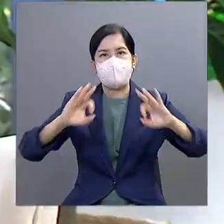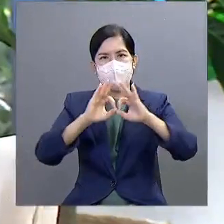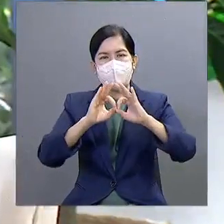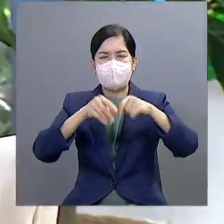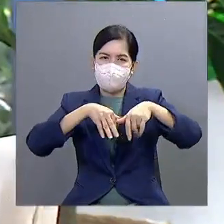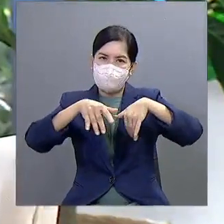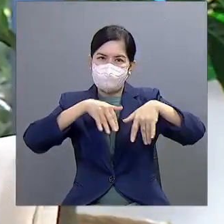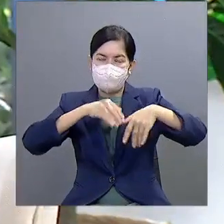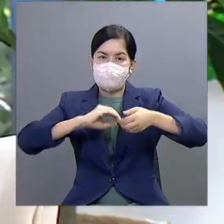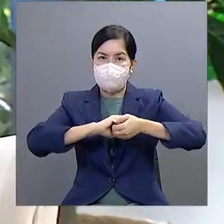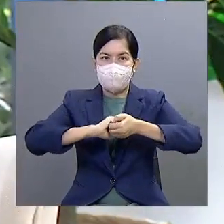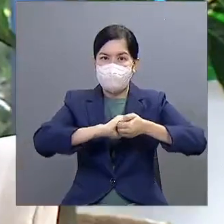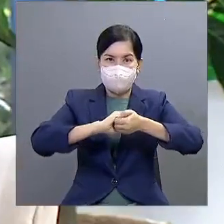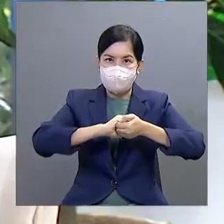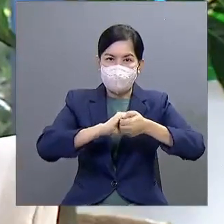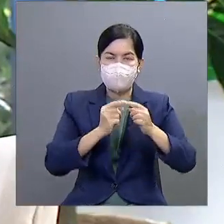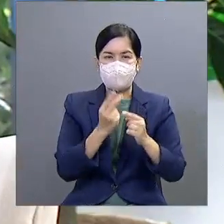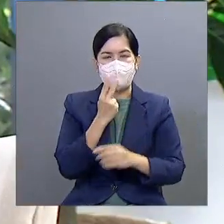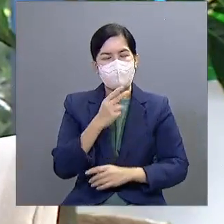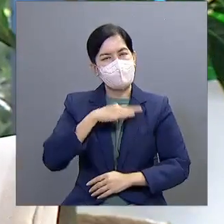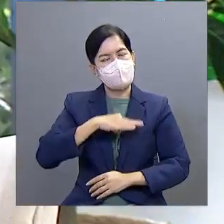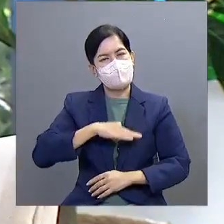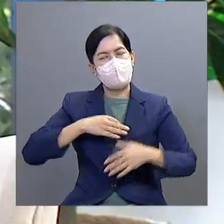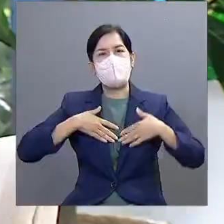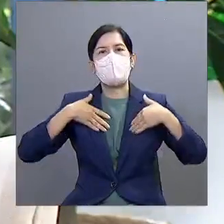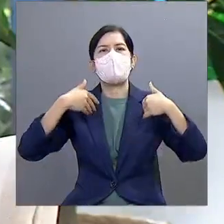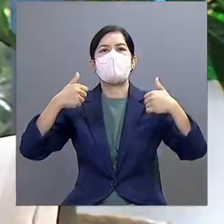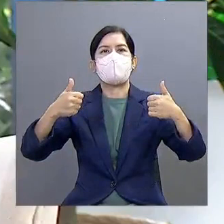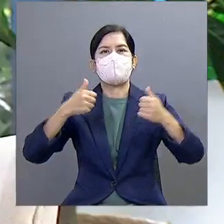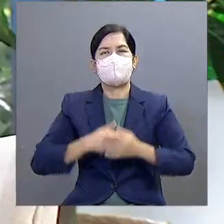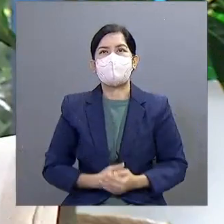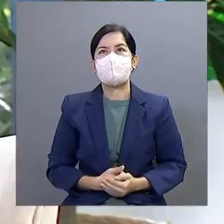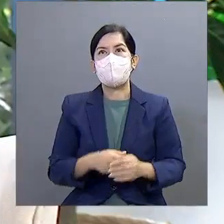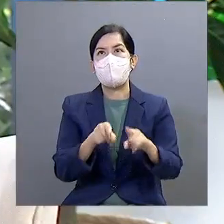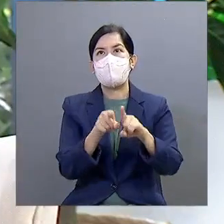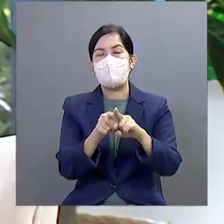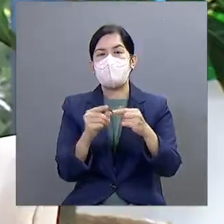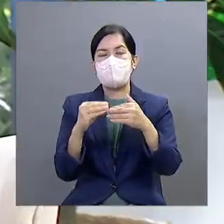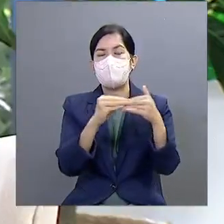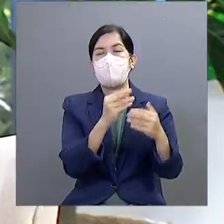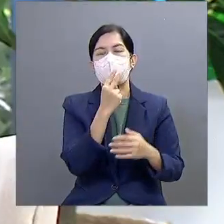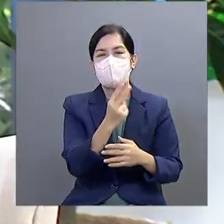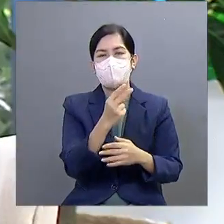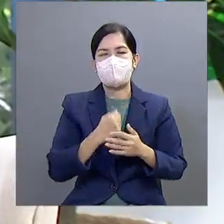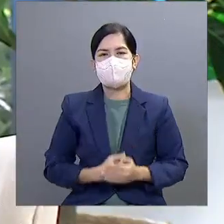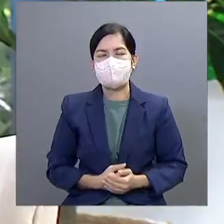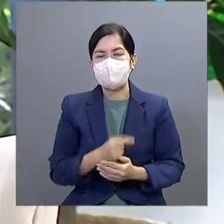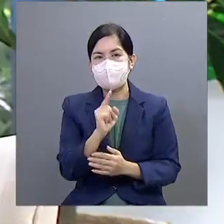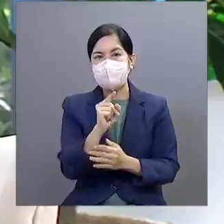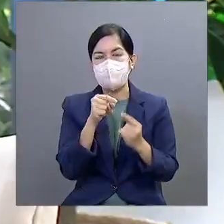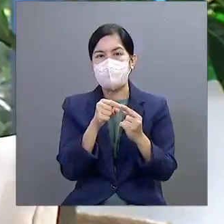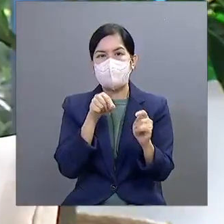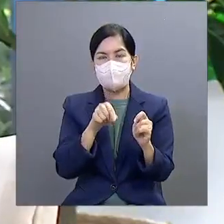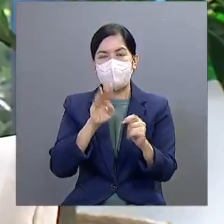าวแบบนี้แล้วมันดีต่อใจเอาเหมือนกับงานเทศกาลประเพณีที่จะพาไปดูกันคุณผู้ชมคะที่ตำบลบัวชุมอำเภอชัยบาด